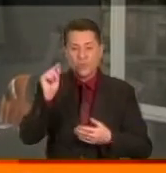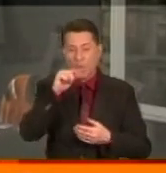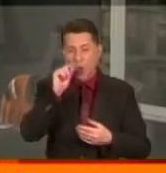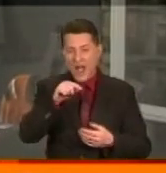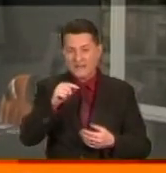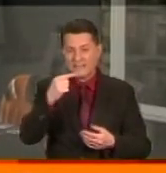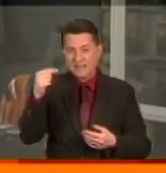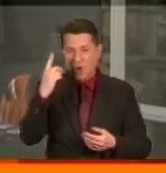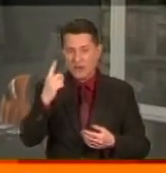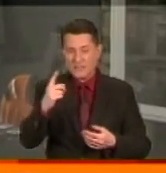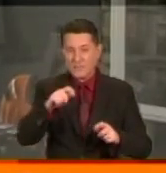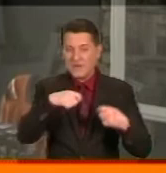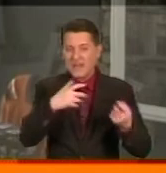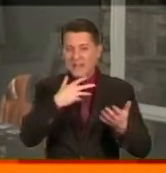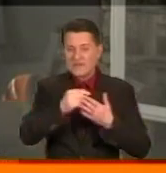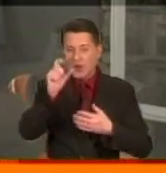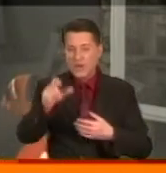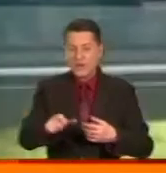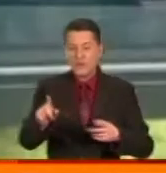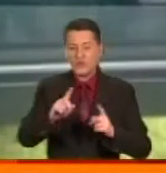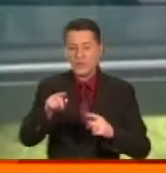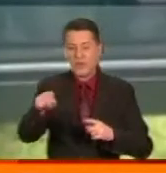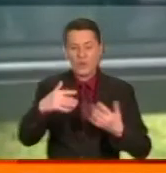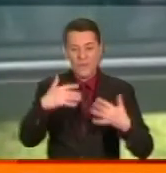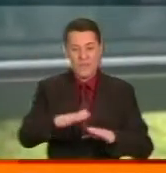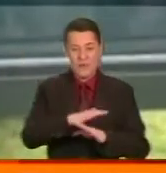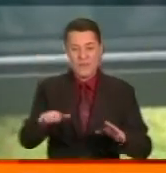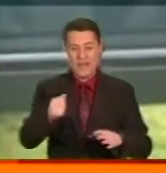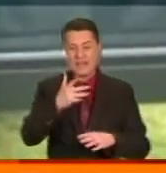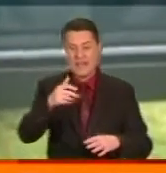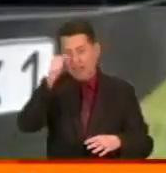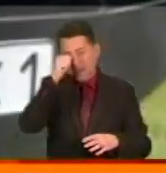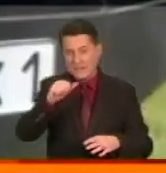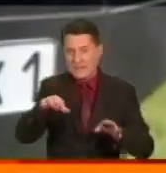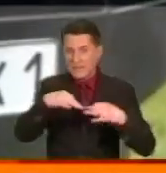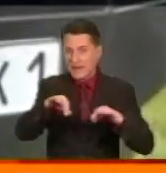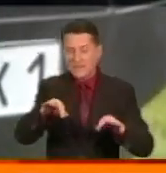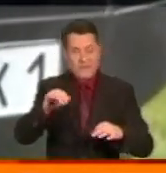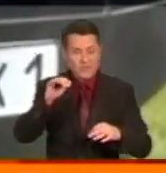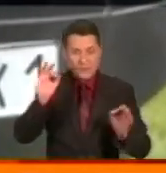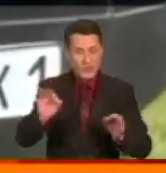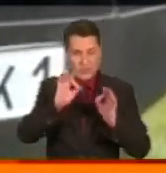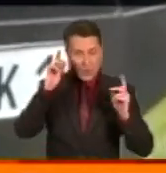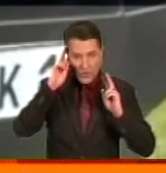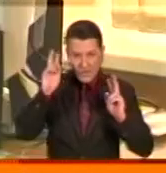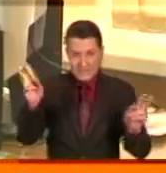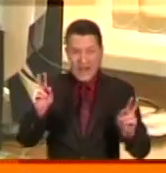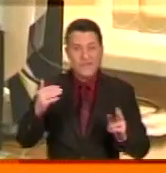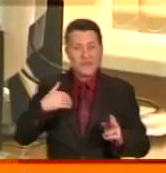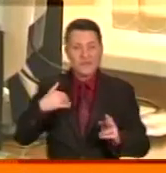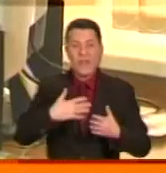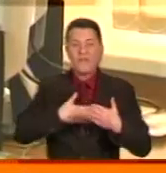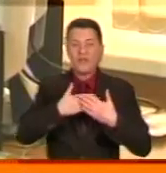цей автомобіль своїй людині, щоб вона нікуди не пропала. Кілька місяців про автівку не було ні слуху, ні духу. І лише нещодавно